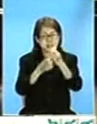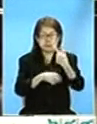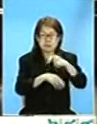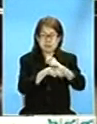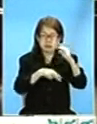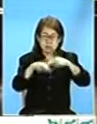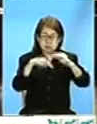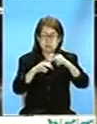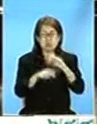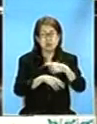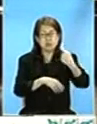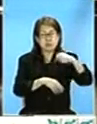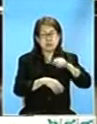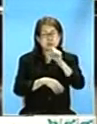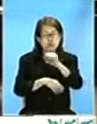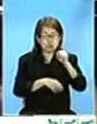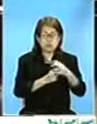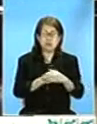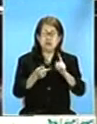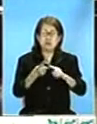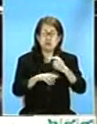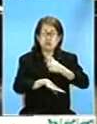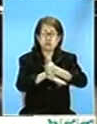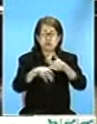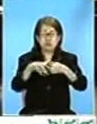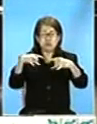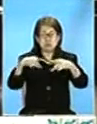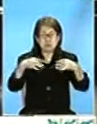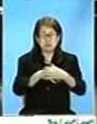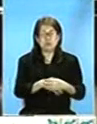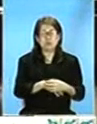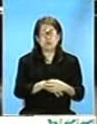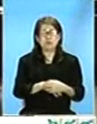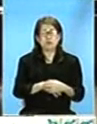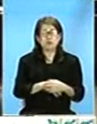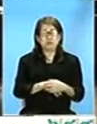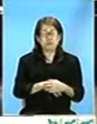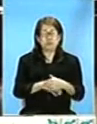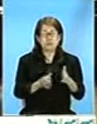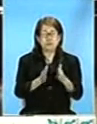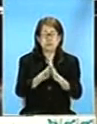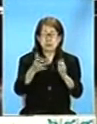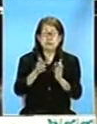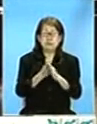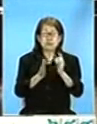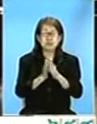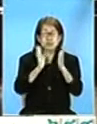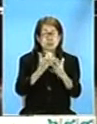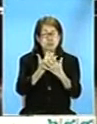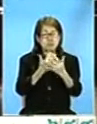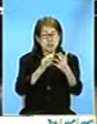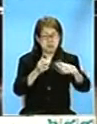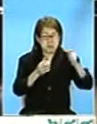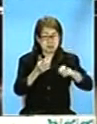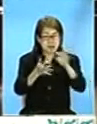สูงสุดประธานสภาผู้แทนราษฎรผู้นำฝ่ายค้านในสภาผู้แทนราษฎรและบุคคลที่ประชุมใหญ่ศาลฎีกา